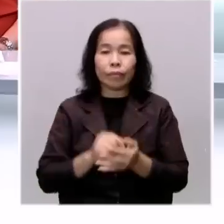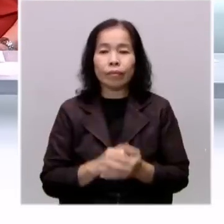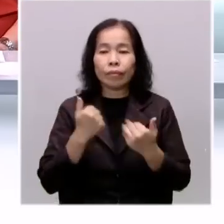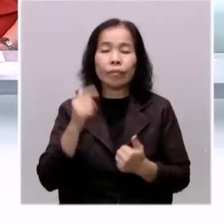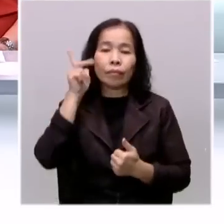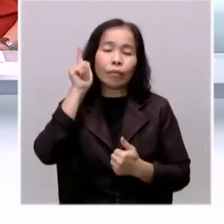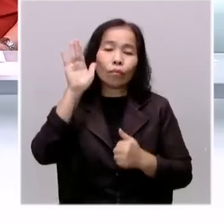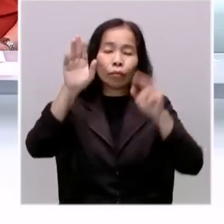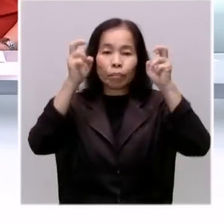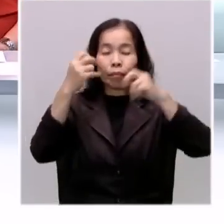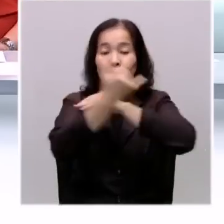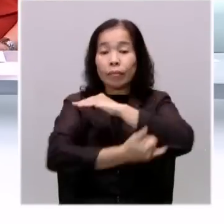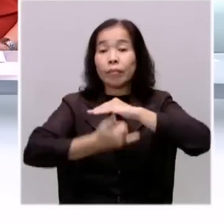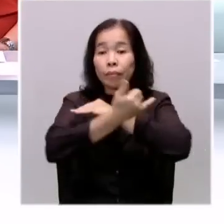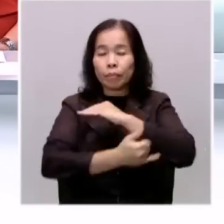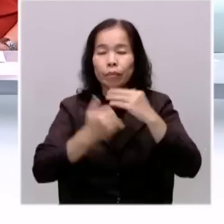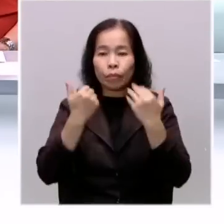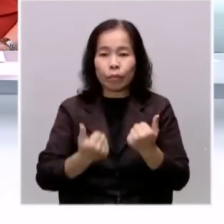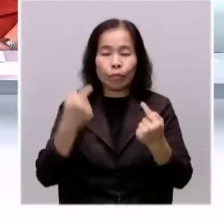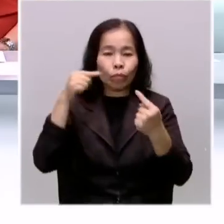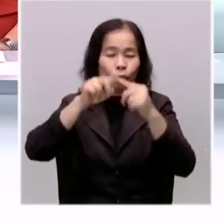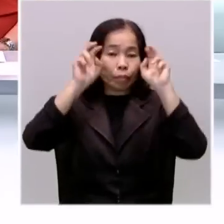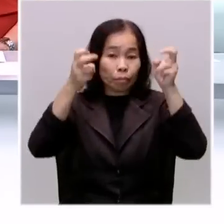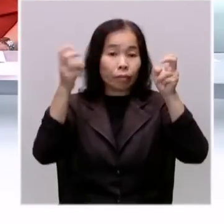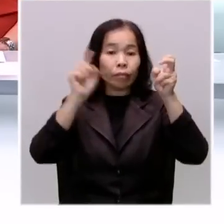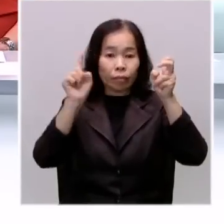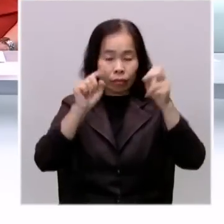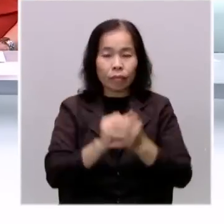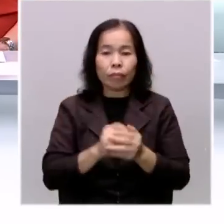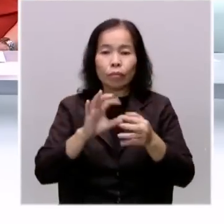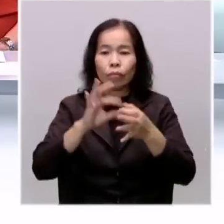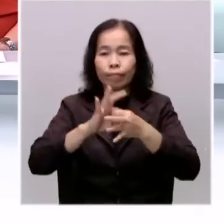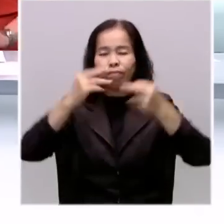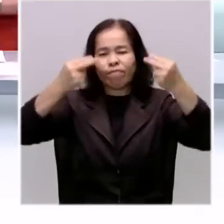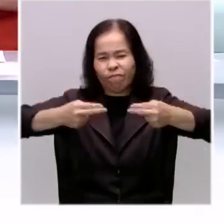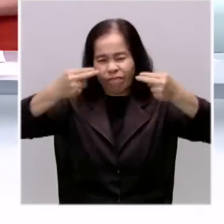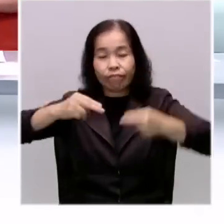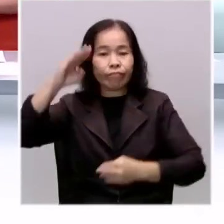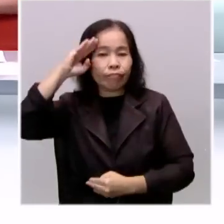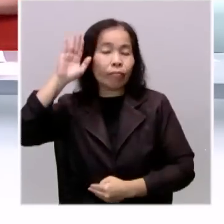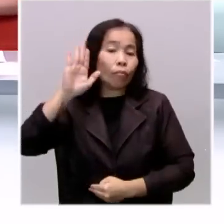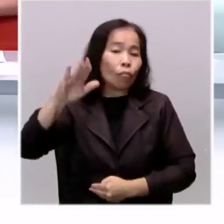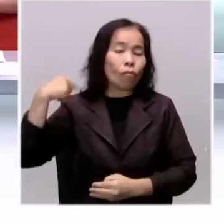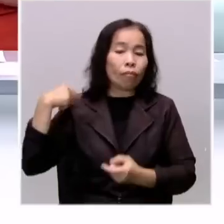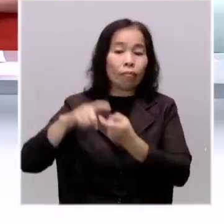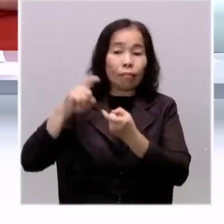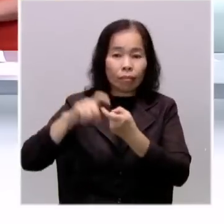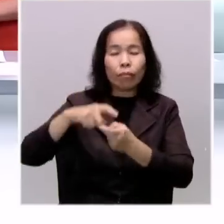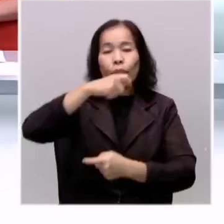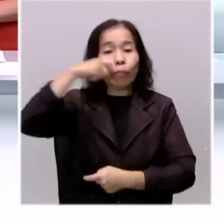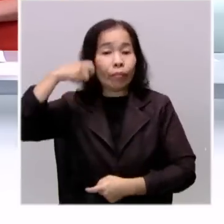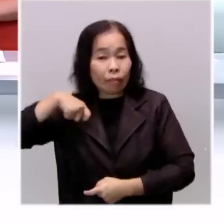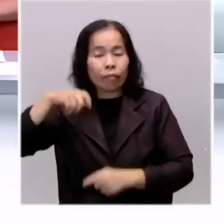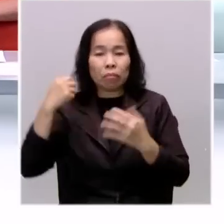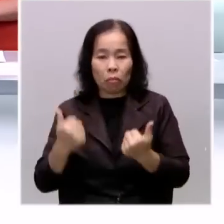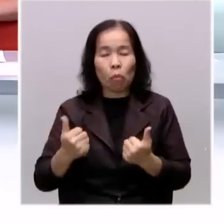ข่าวต่างประเทศผ่านทรูวีรูมในวันนี้นะคะจะพาคุณผู้ชมไปติดตามกันค่ะสำหรับปฏิบัติการทางทหารของรัสเซียในยูเครนนะคะล่าสุดมีการเปลี่ยน